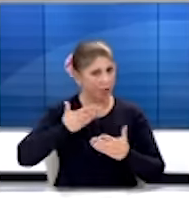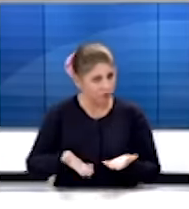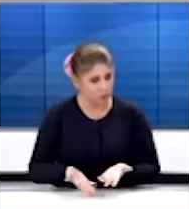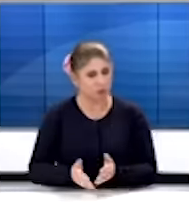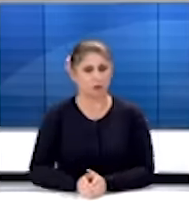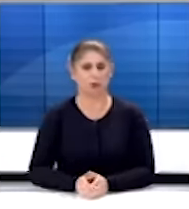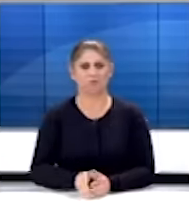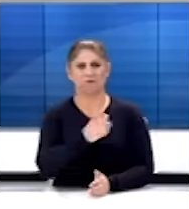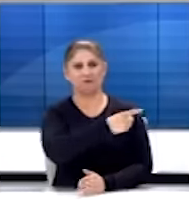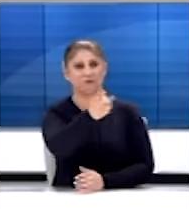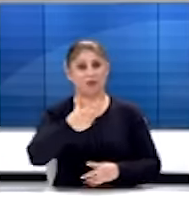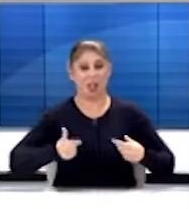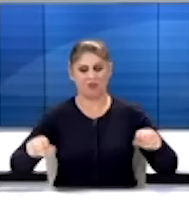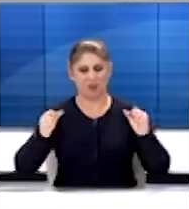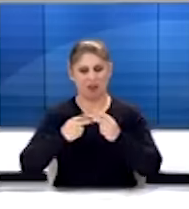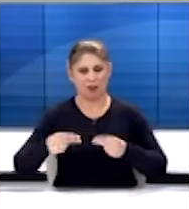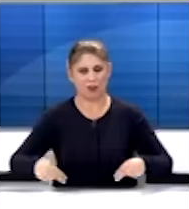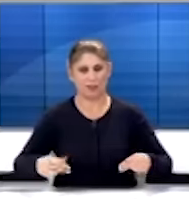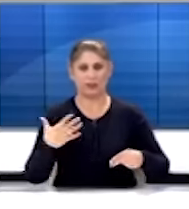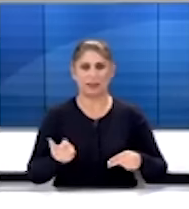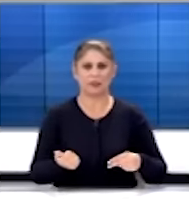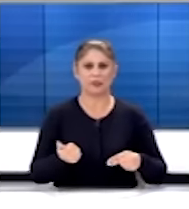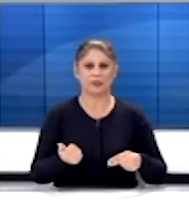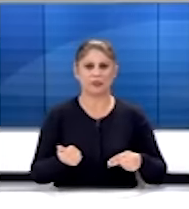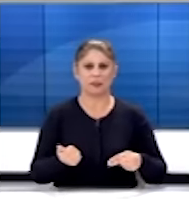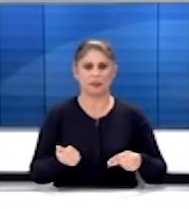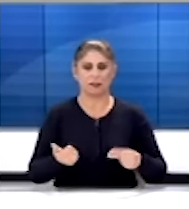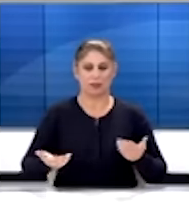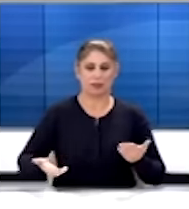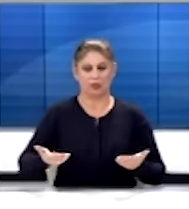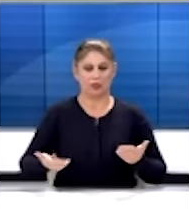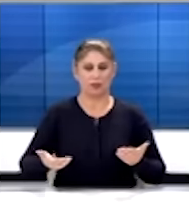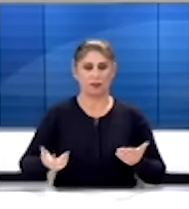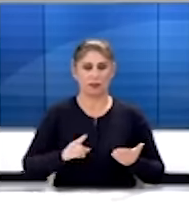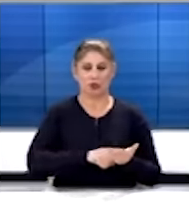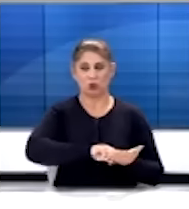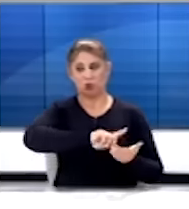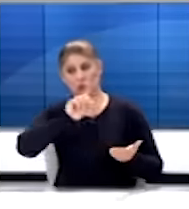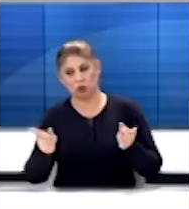Αρνείστε να τα λύσετε, γιατί βρίσκονται στον αντίποδα των